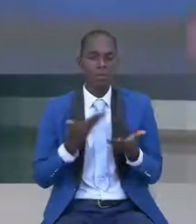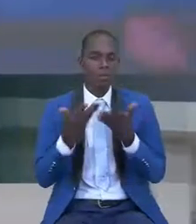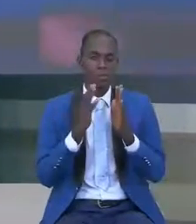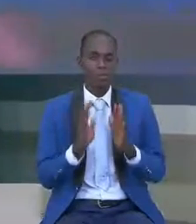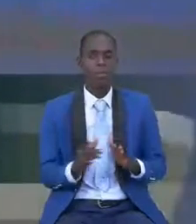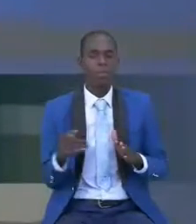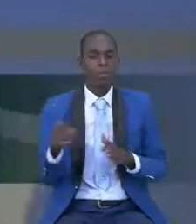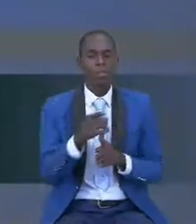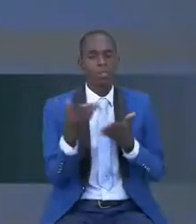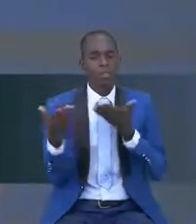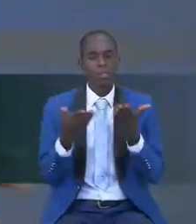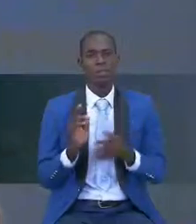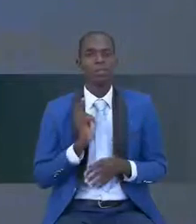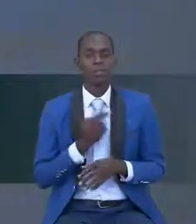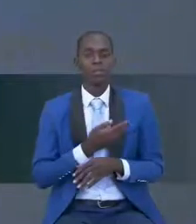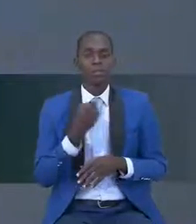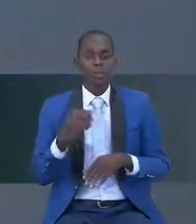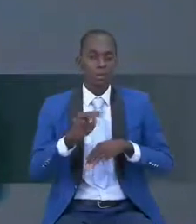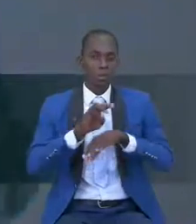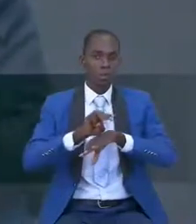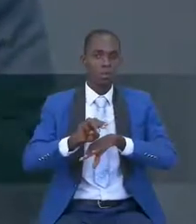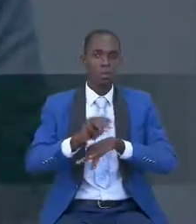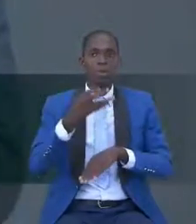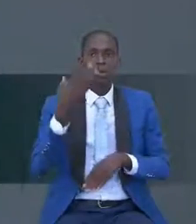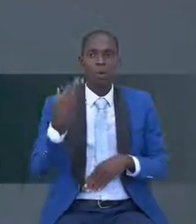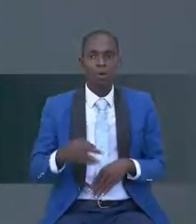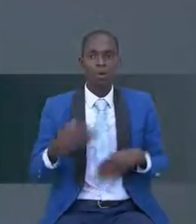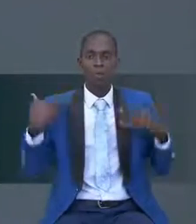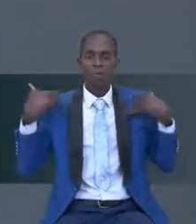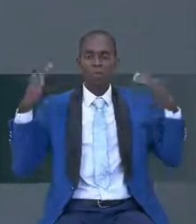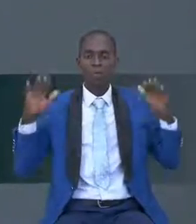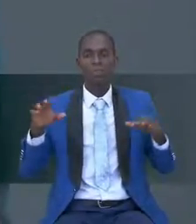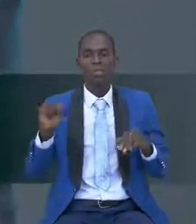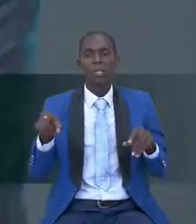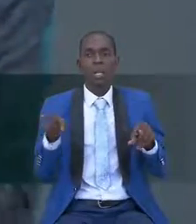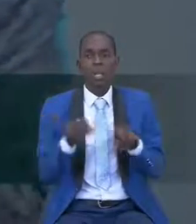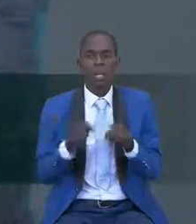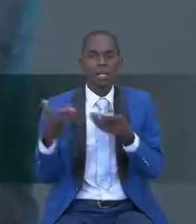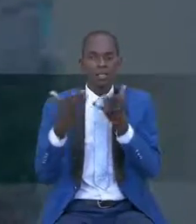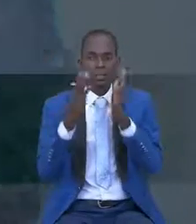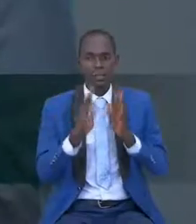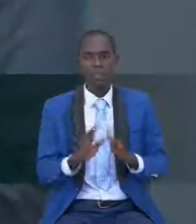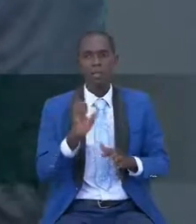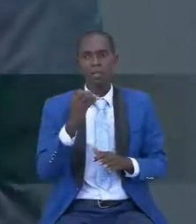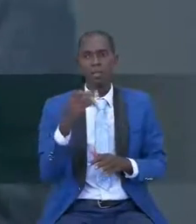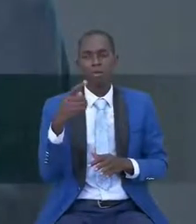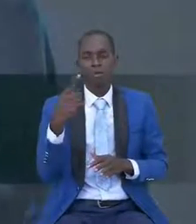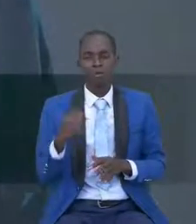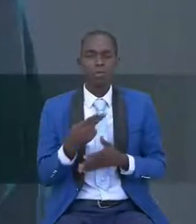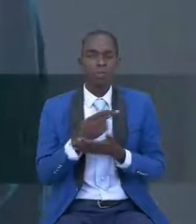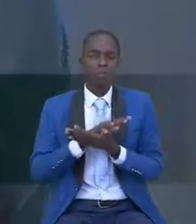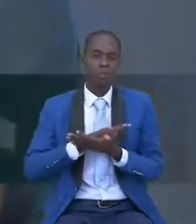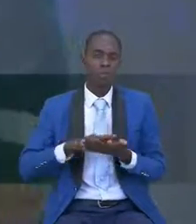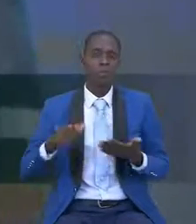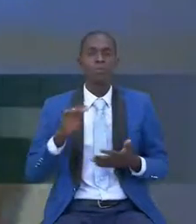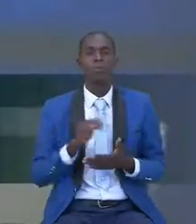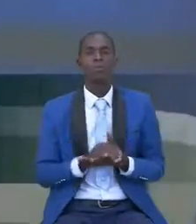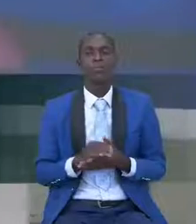ministère des anges en tant que serviteurs des pieux. Le premier élément,